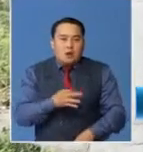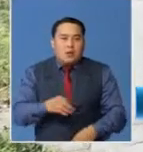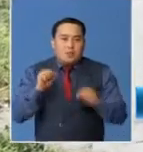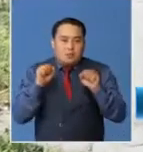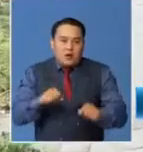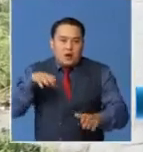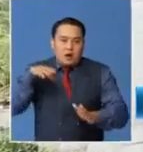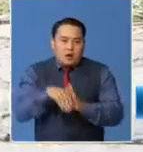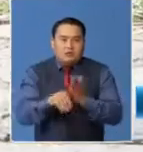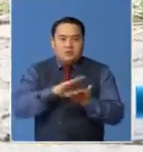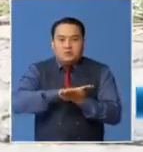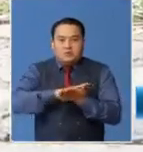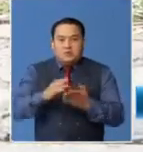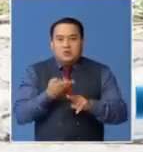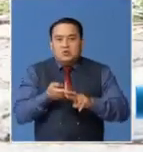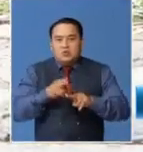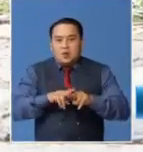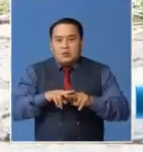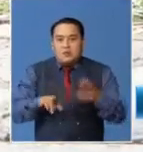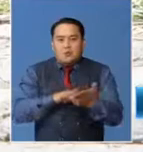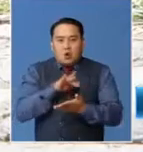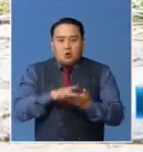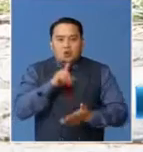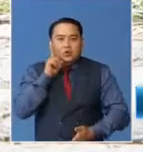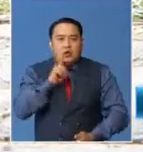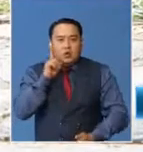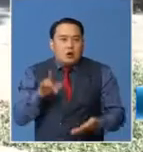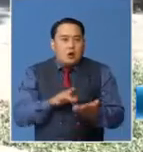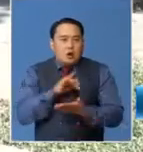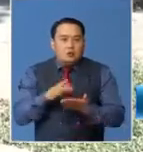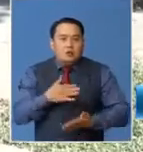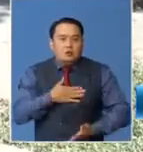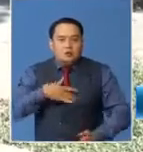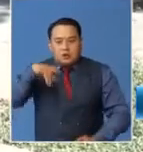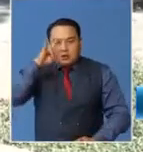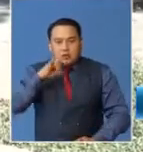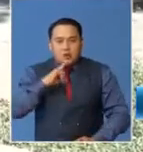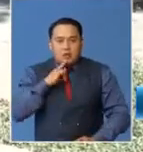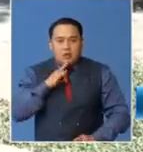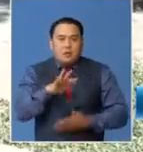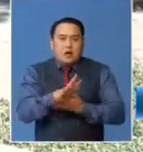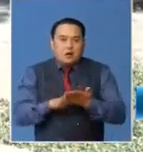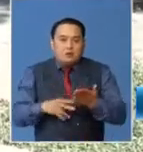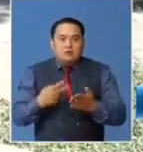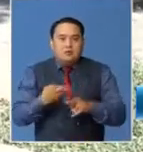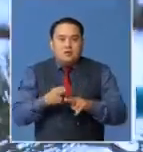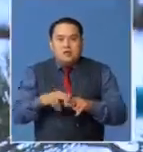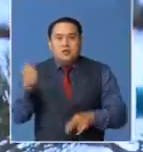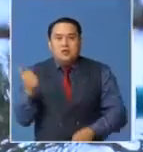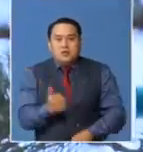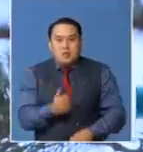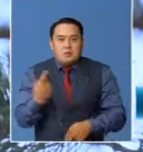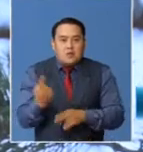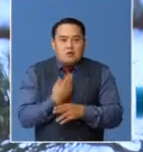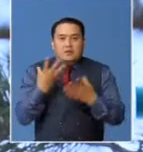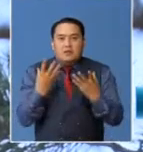в тройку самых чистых и зеленых городов нашей республики. Всего акция «Асар» продлится в течение этой недели. За